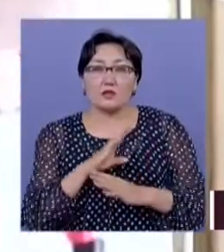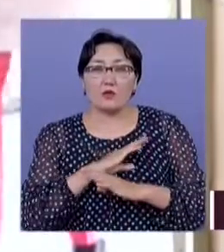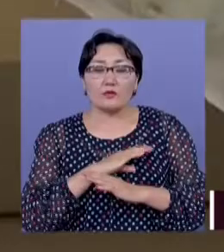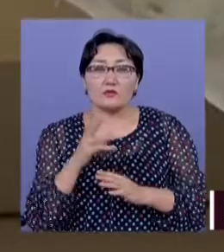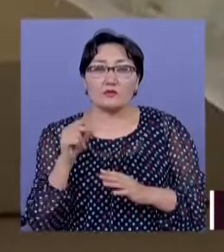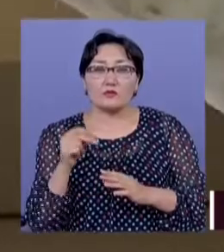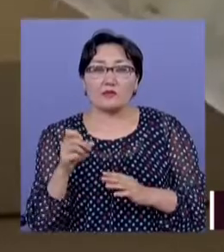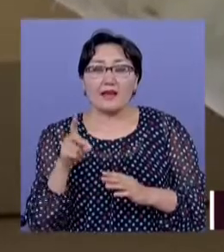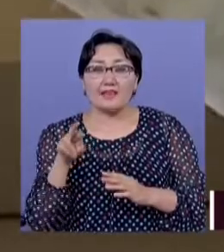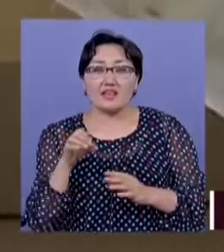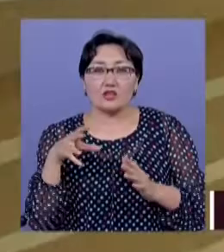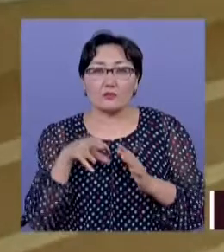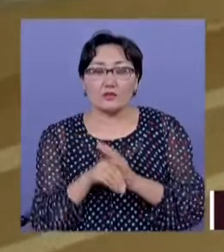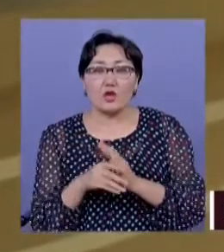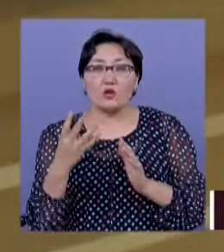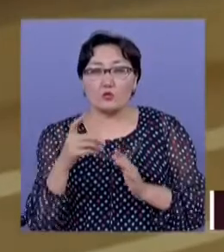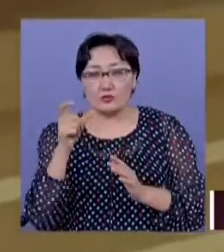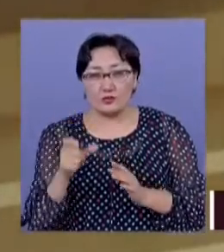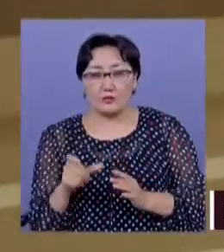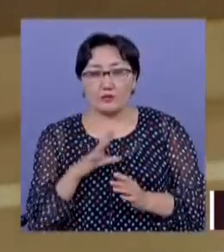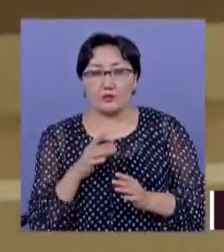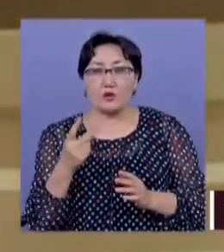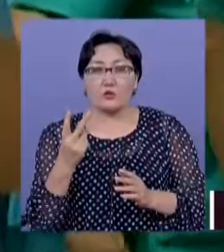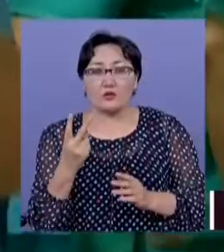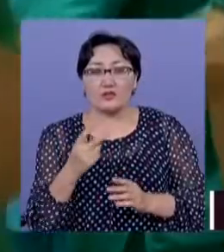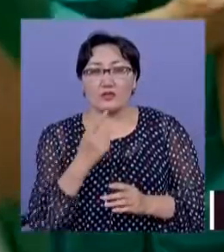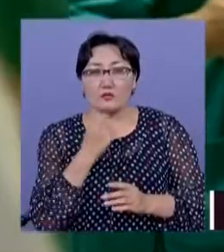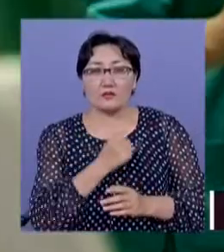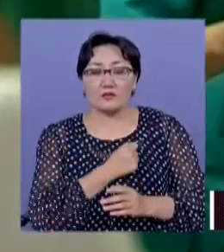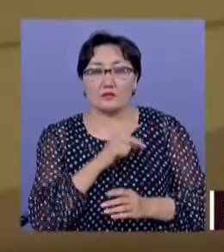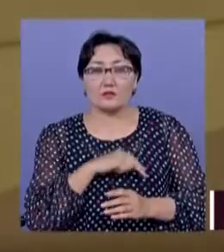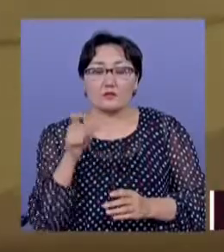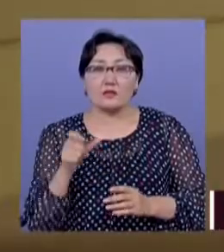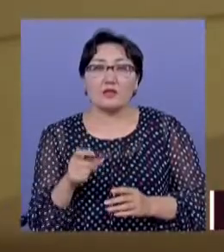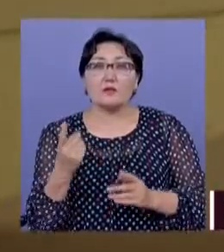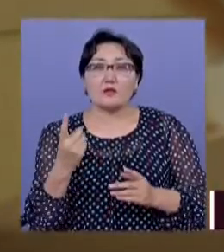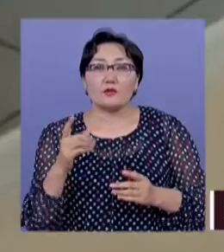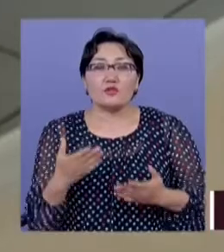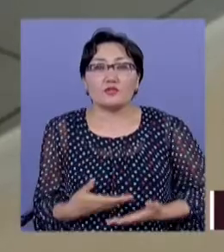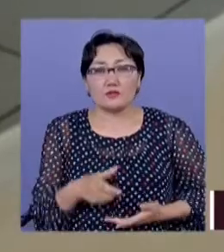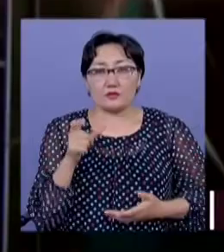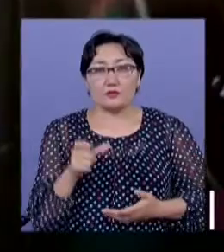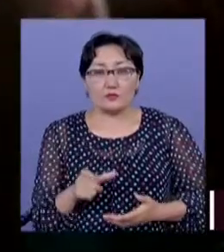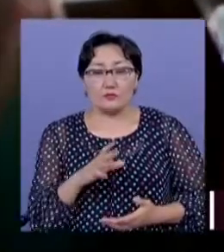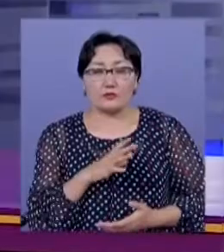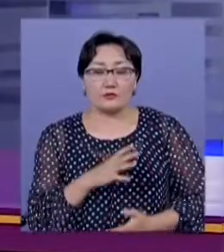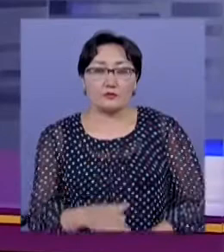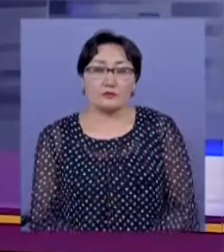саны Аян Шәріпбаевты қосқанда 4 адамға жетті. Оның екеуі әскери қызметкер, біреуі жергілікті тұрғын болатын.